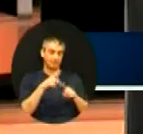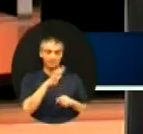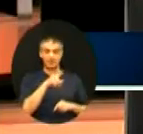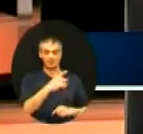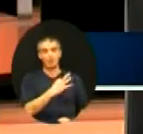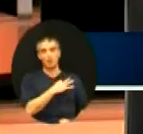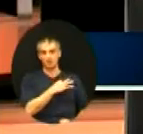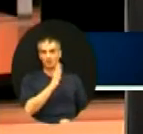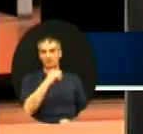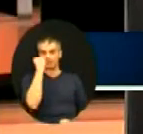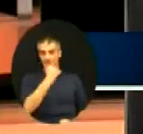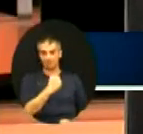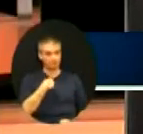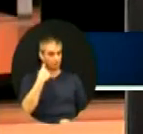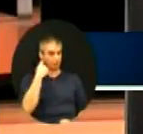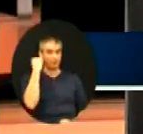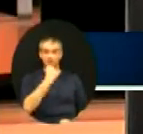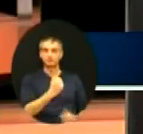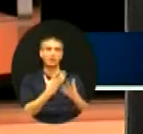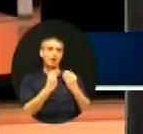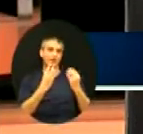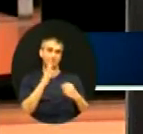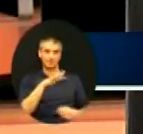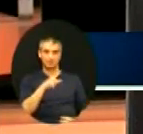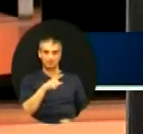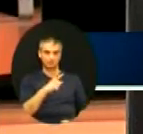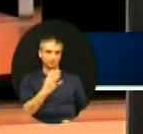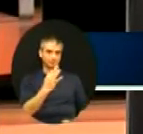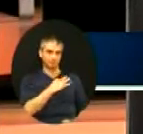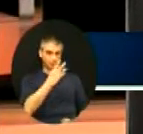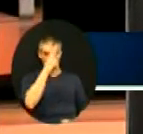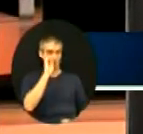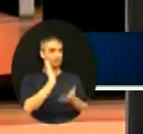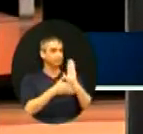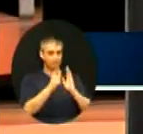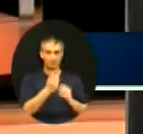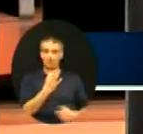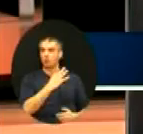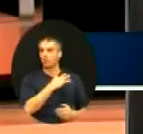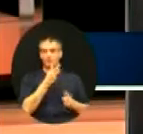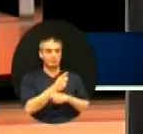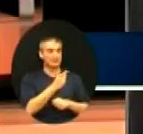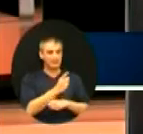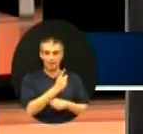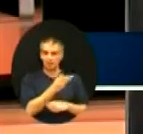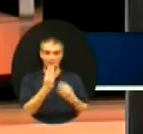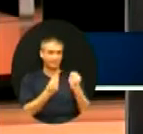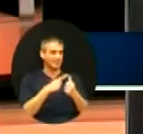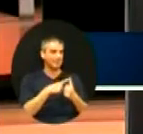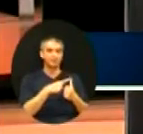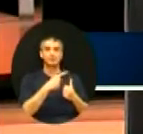הם קורבן גם לרצח, אנחנו שומעים על רצח, אבל הרבה מאוד ילדים מוקים בידי הוריהם, קורבן להתעללות